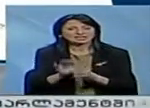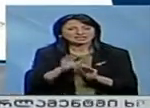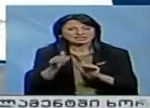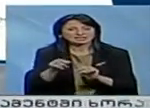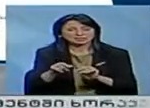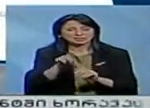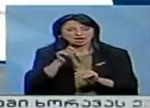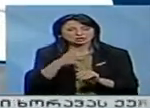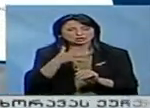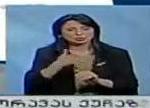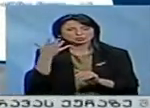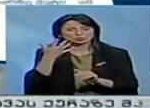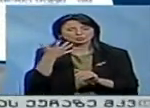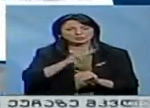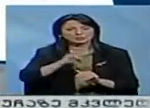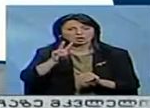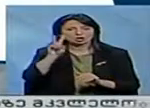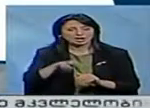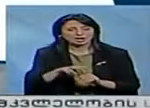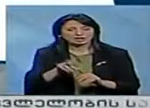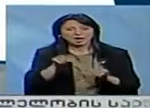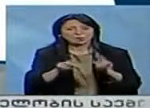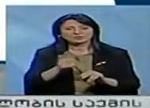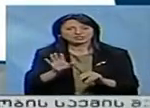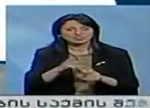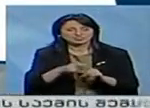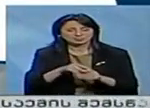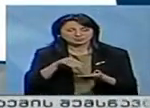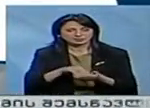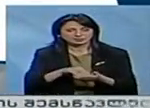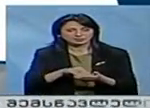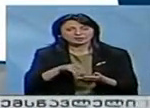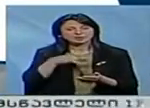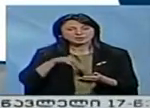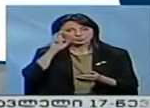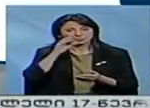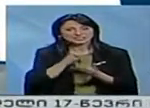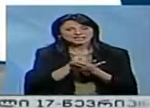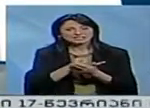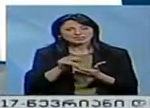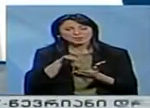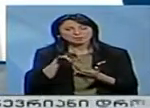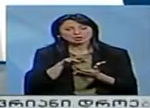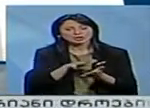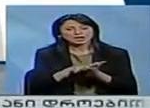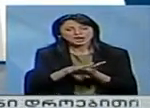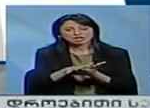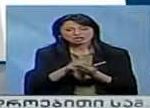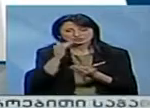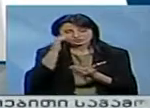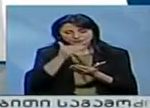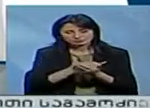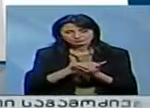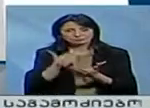დასაფარად 155 მილიონ ლარზე მეტი. IDFI-ის ცნობით, საქართველოს მთავრობის სარეზერვო ფონდის ხარჯვის პრაქტიკის